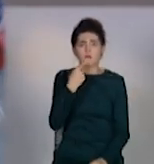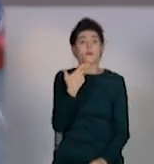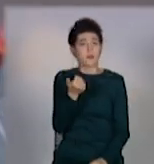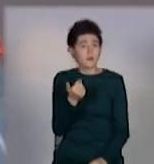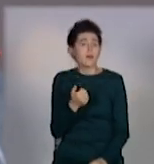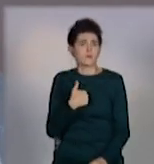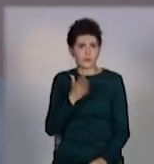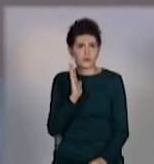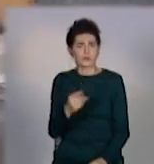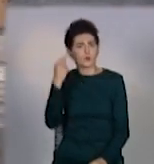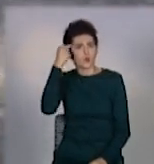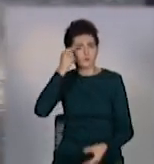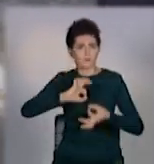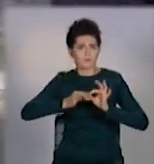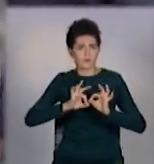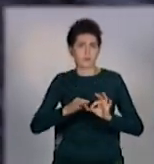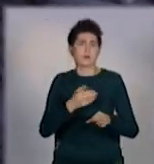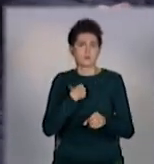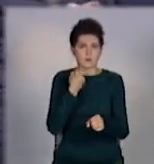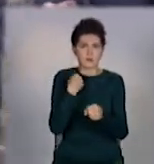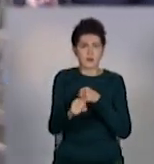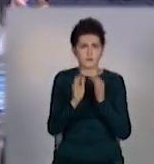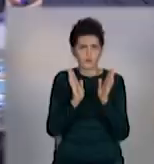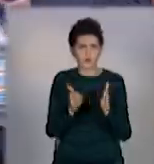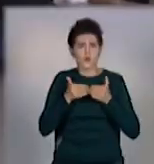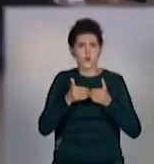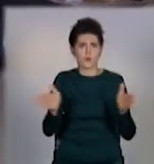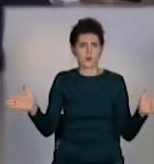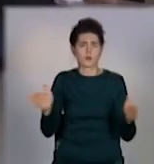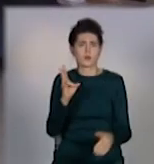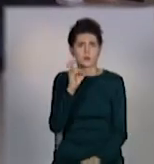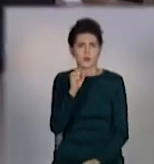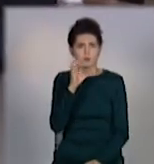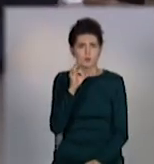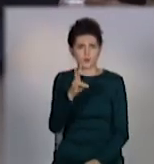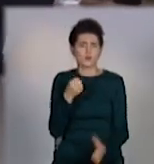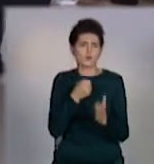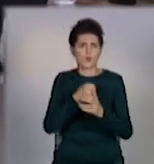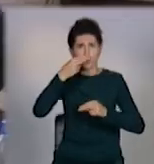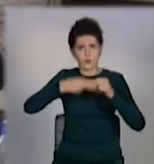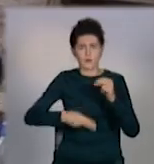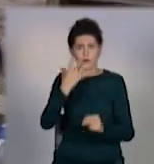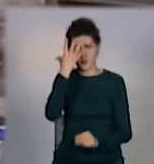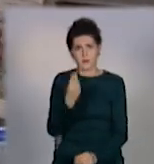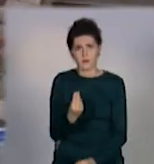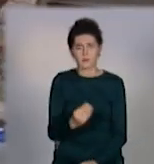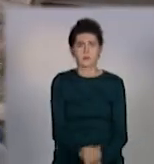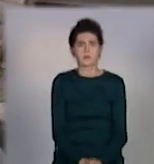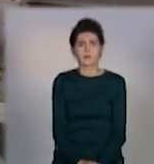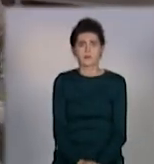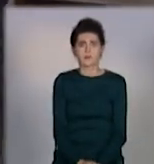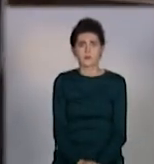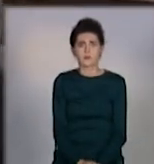на сторони конфлікту, аби ті ввімкнули насоси до кінця доби. Максим Кондратенко, Наталія Шарай, телеканал «Донбас».